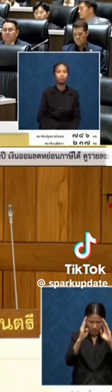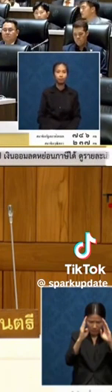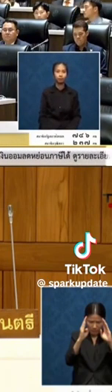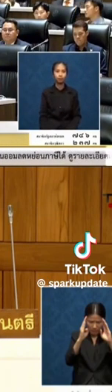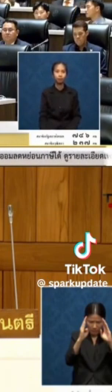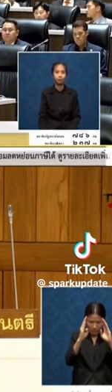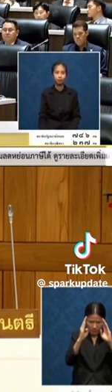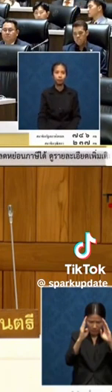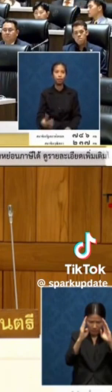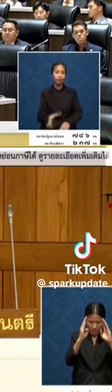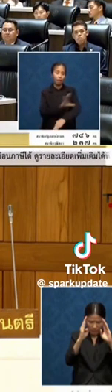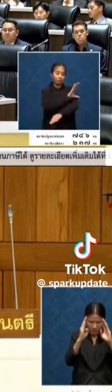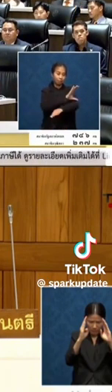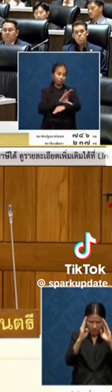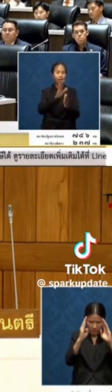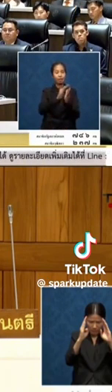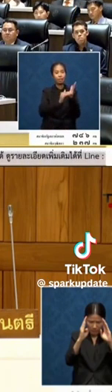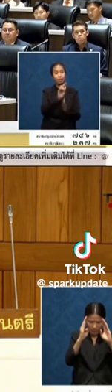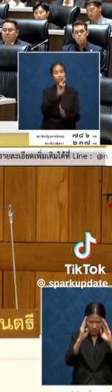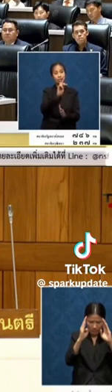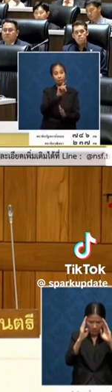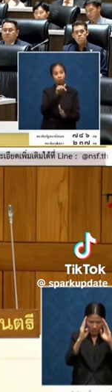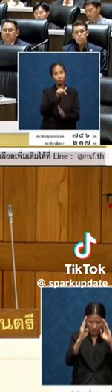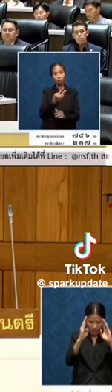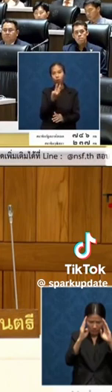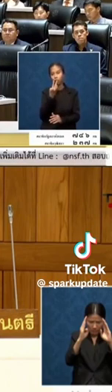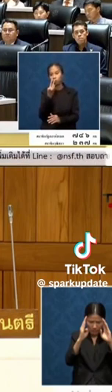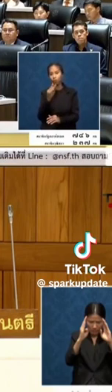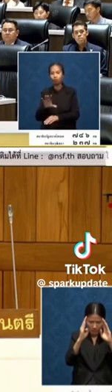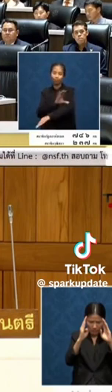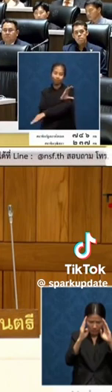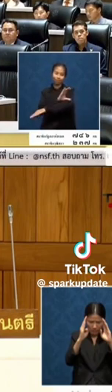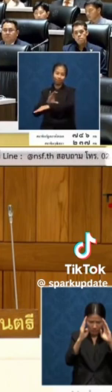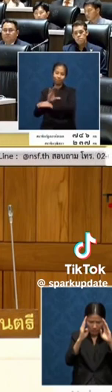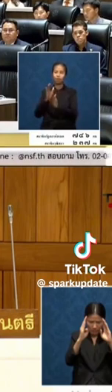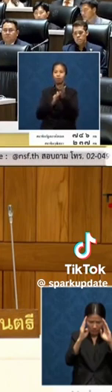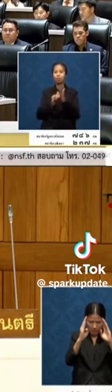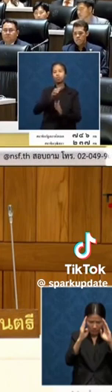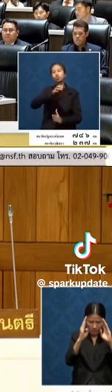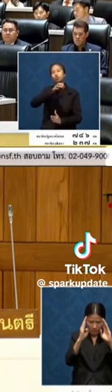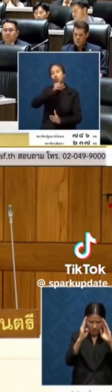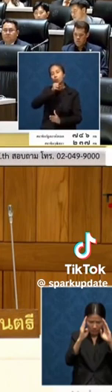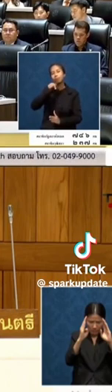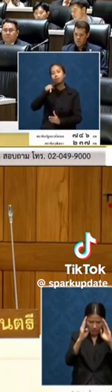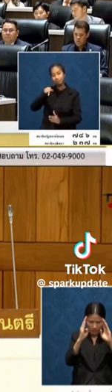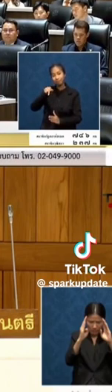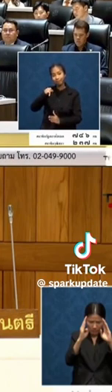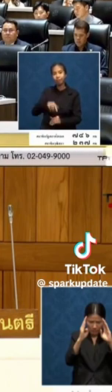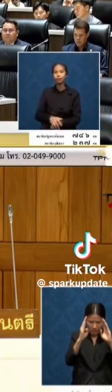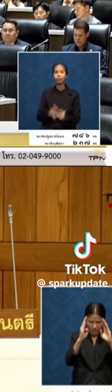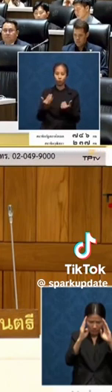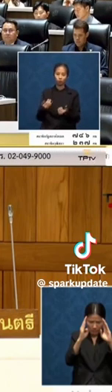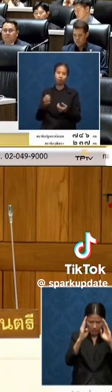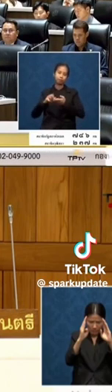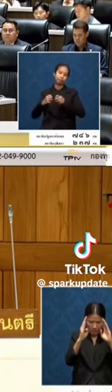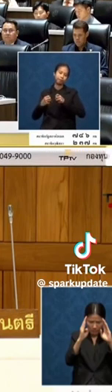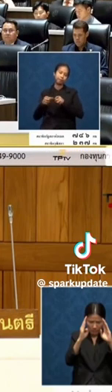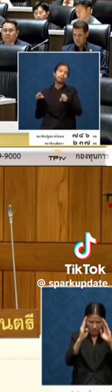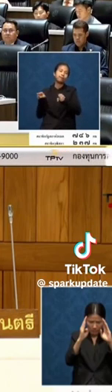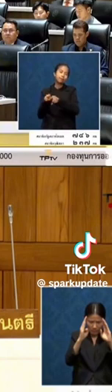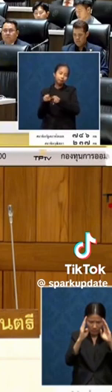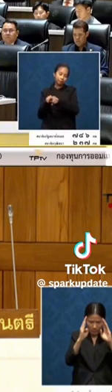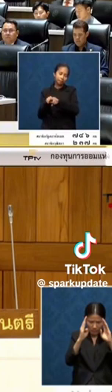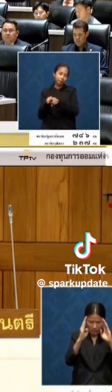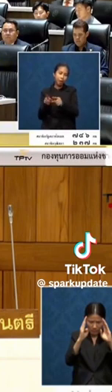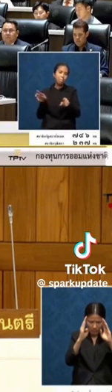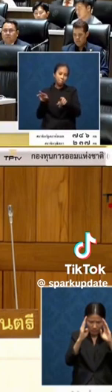นอกจากสายสีเขียวแล้วนะครับท่านประธานเรามาดูสายสีส้มอีกสายหนึ่งนี่ก็เป็นอีกสายที่กำลังเป็นปัญหาและปัญหาจะยิ่